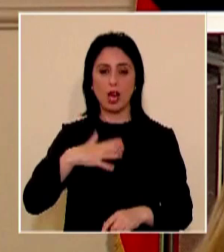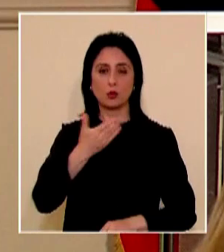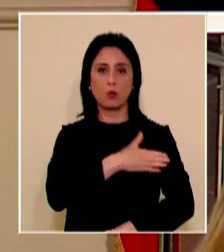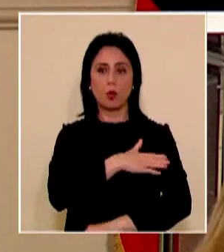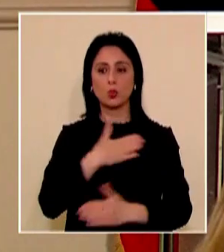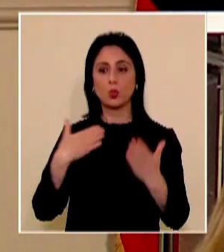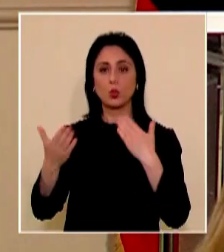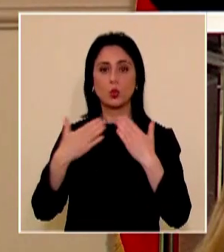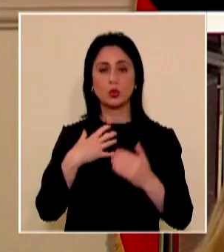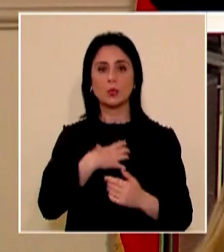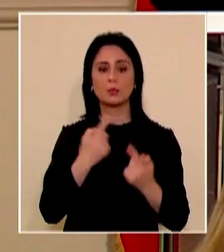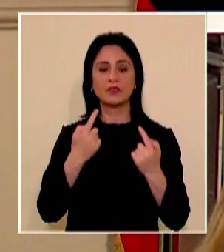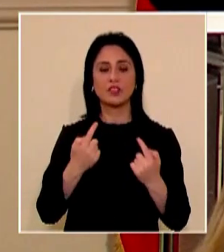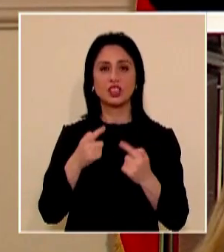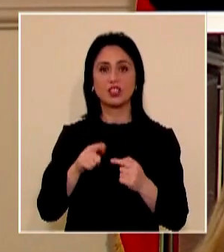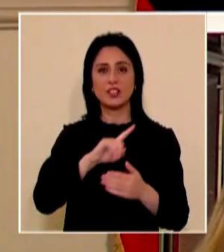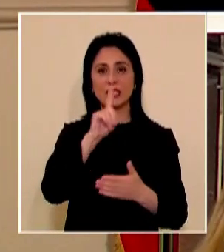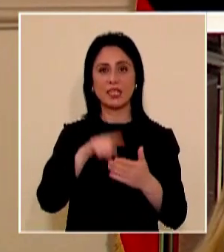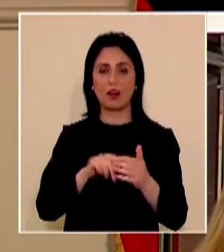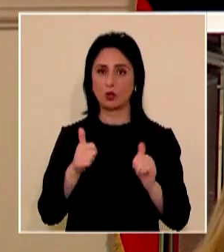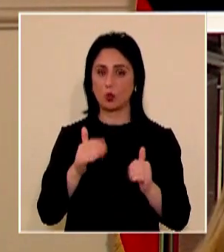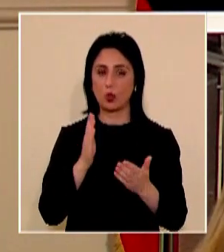ważne,